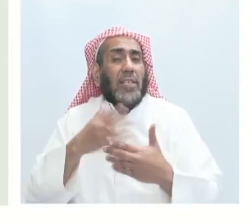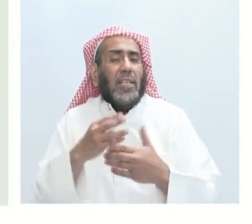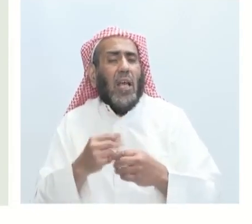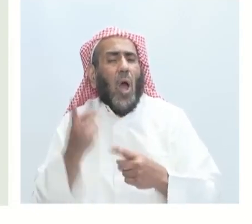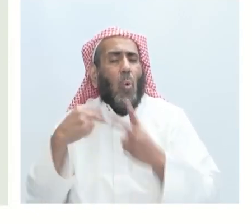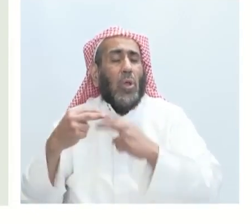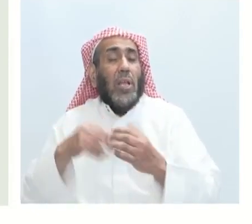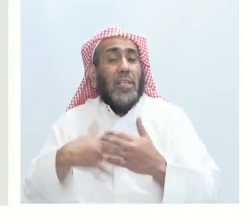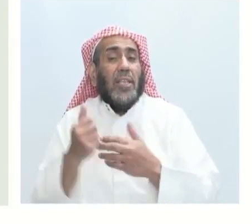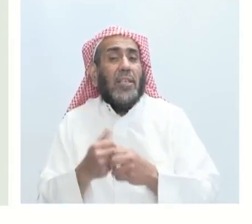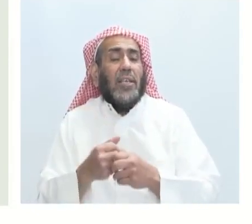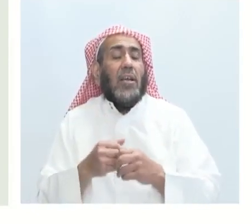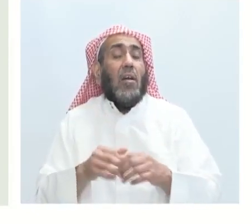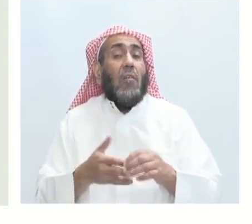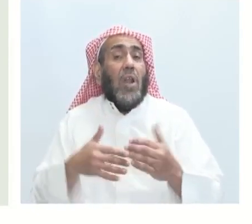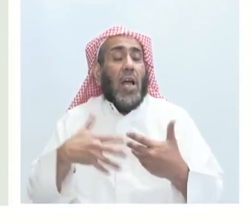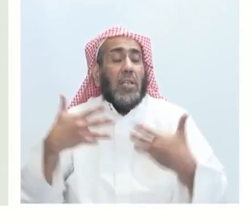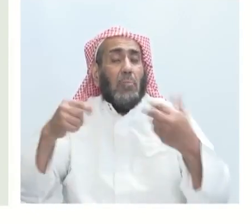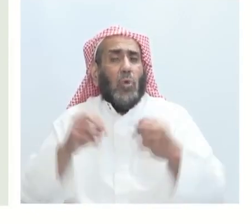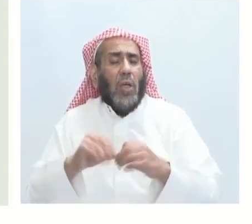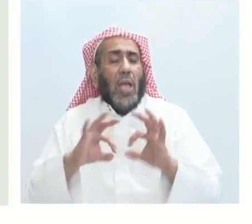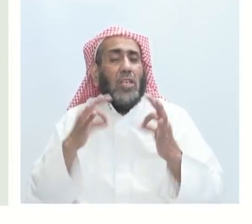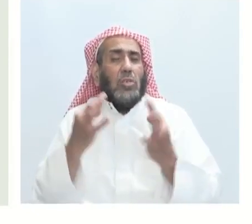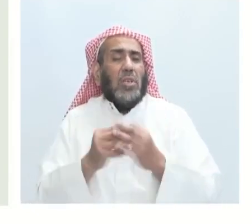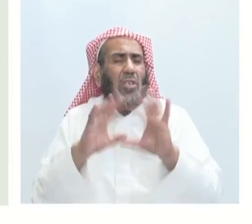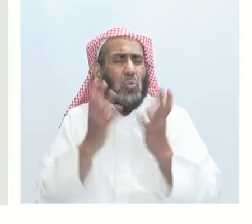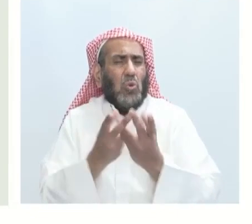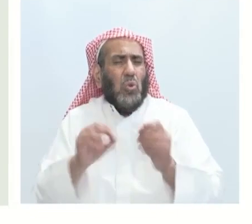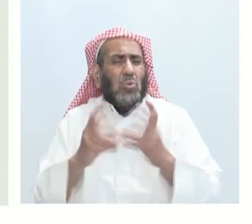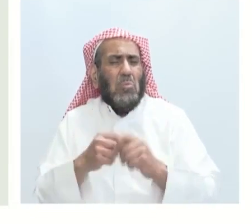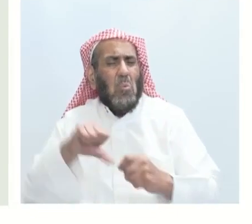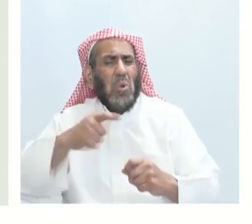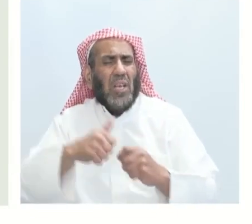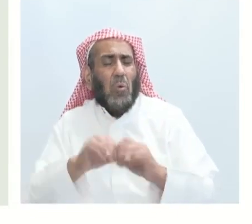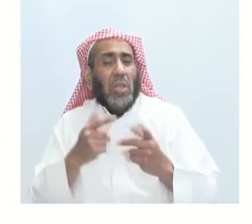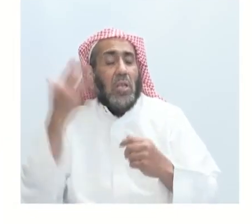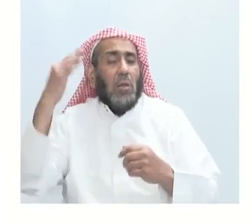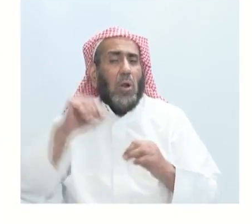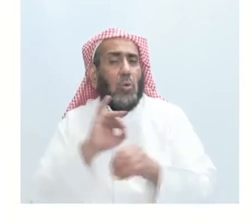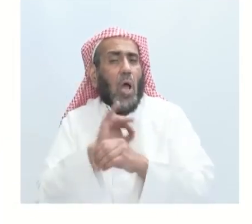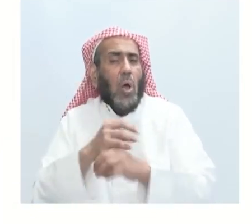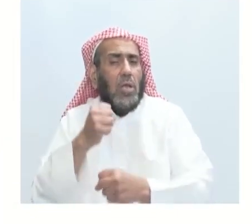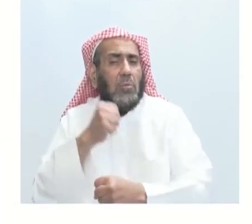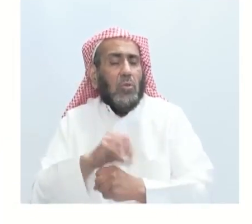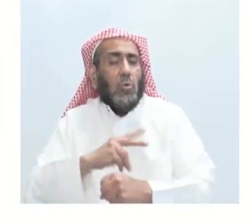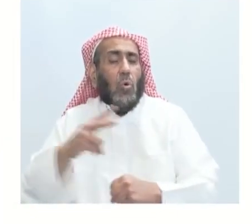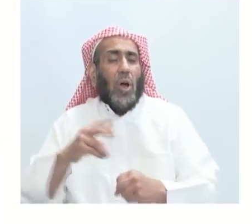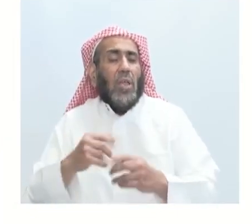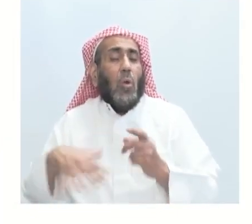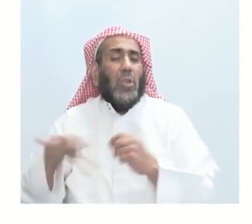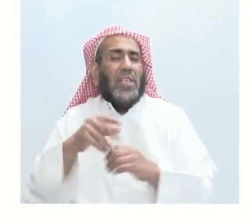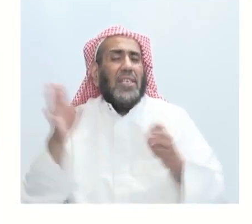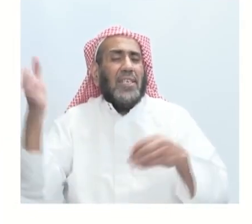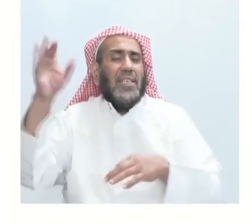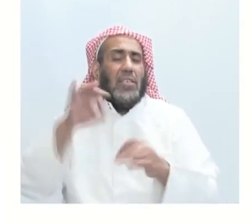تقليديه هنا الموضوعات الحديث التي ظهرت في الادب السعودي القضايا الاجتماعيه تصوير شؤون المجتمع ونقده وقضيه المراه والدعوه للتمسك قضايا الوطنيه السياسيه